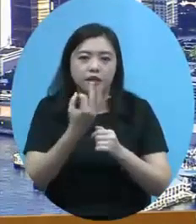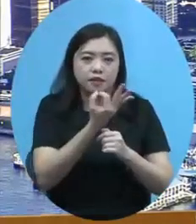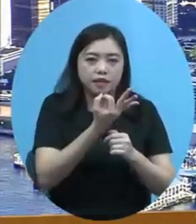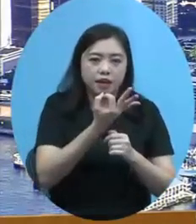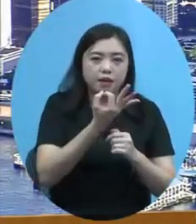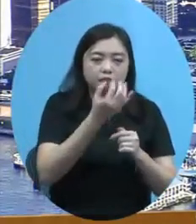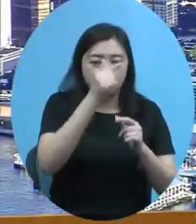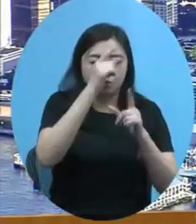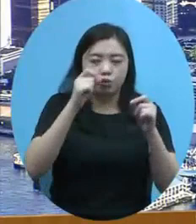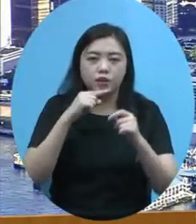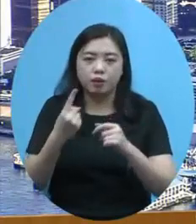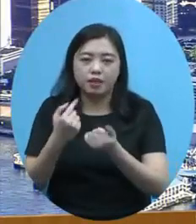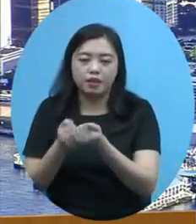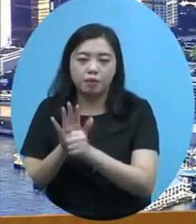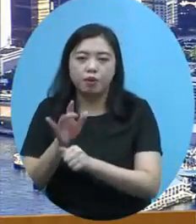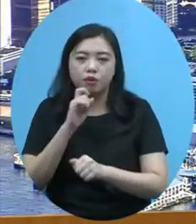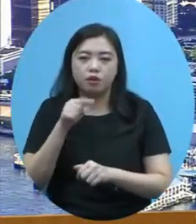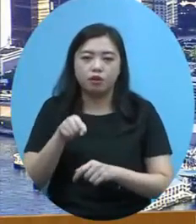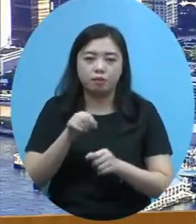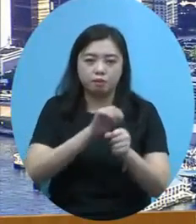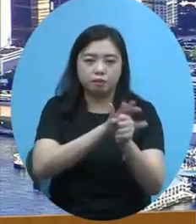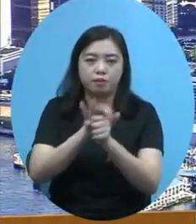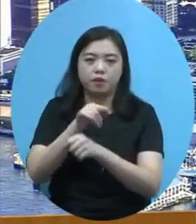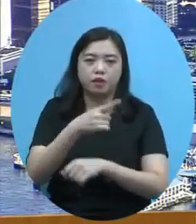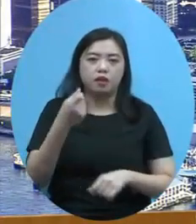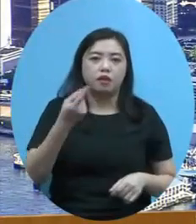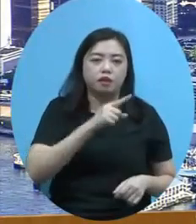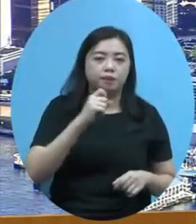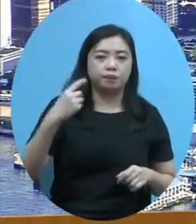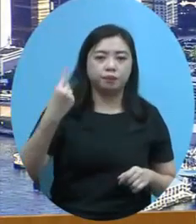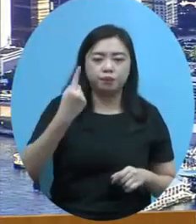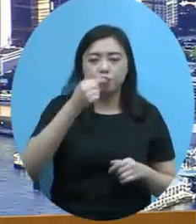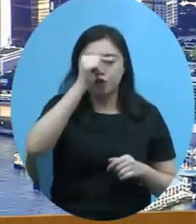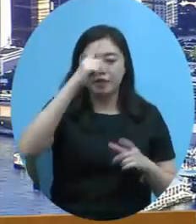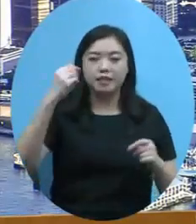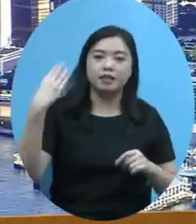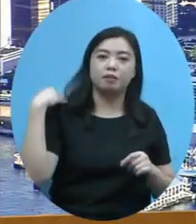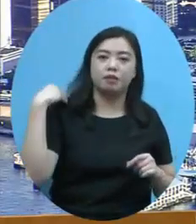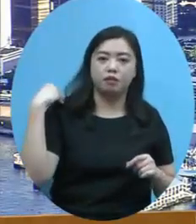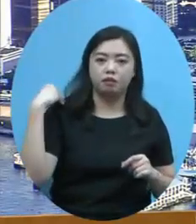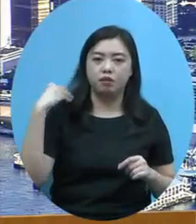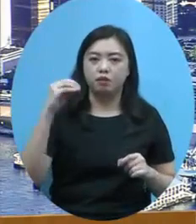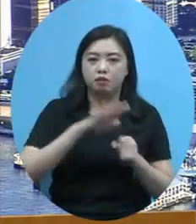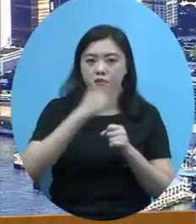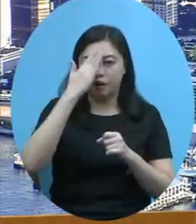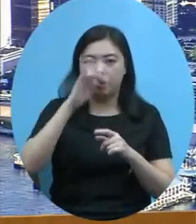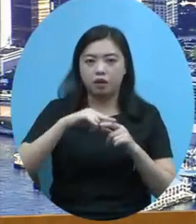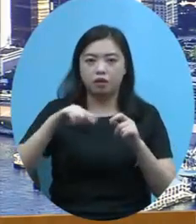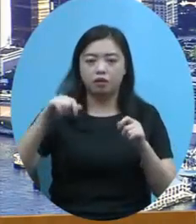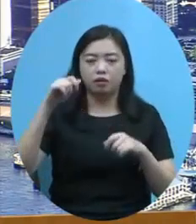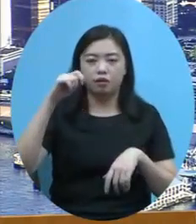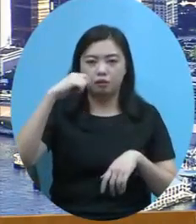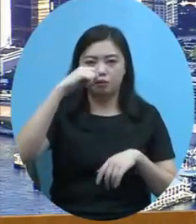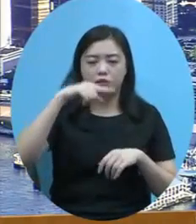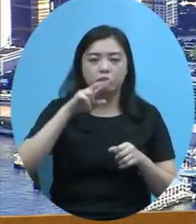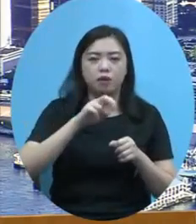2019冠狀病毒病，其中1名嘅護士琴日已經出現病徵，快速測試同埋核酸檢測都呈現係陽性